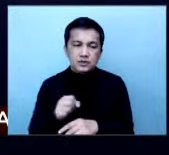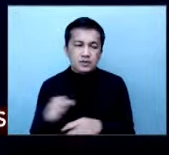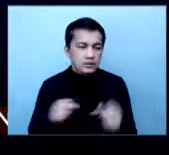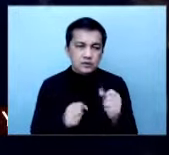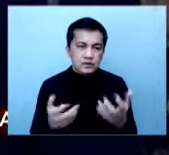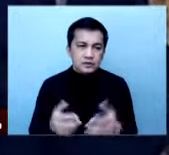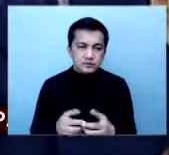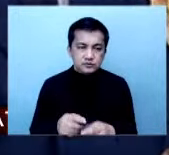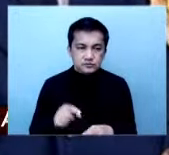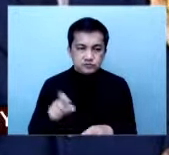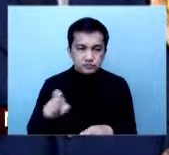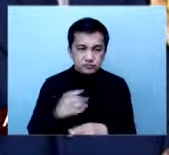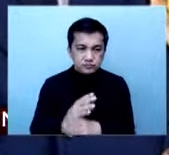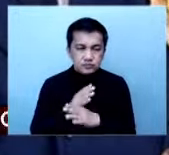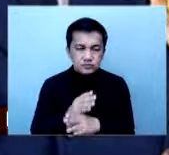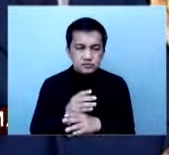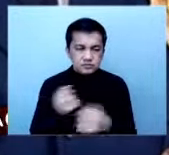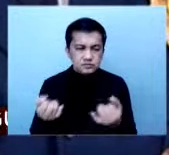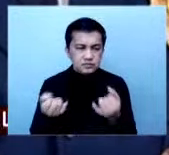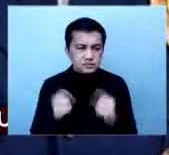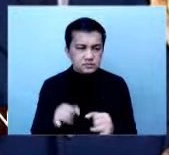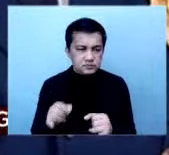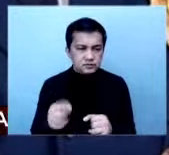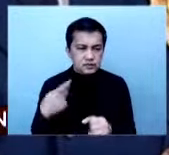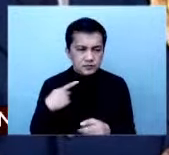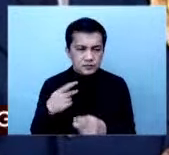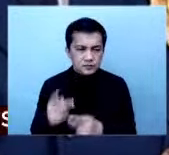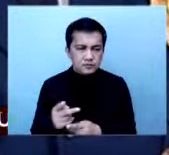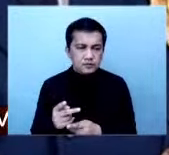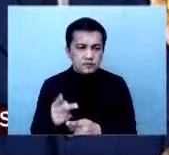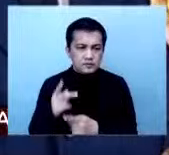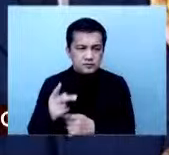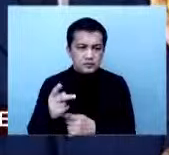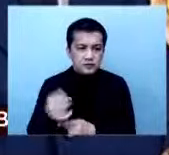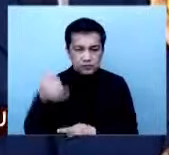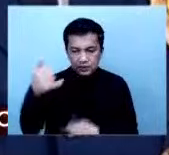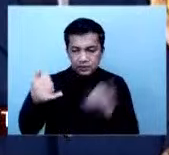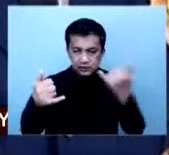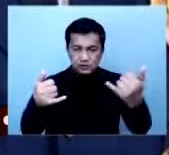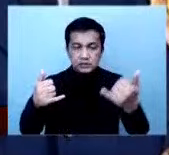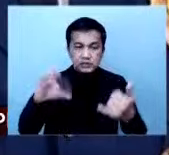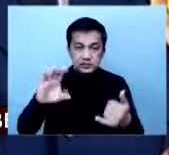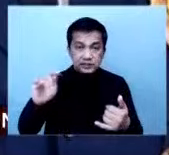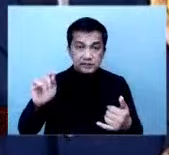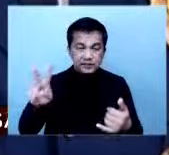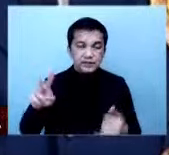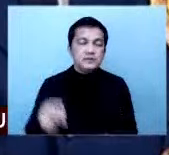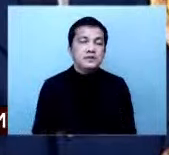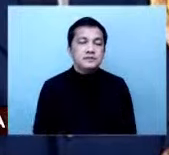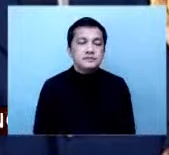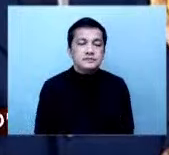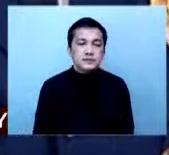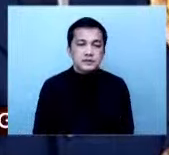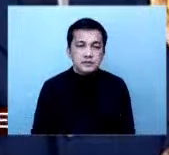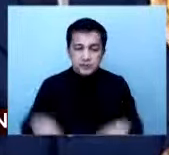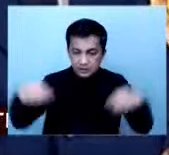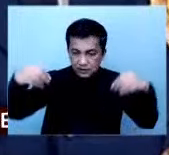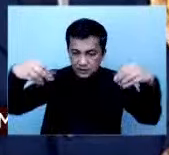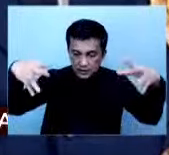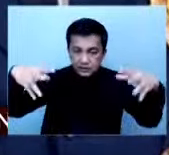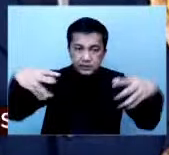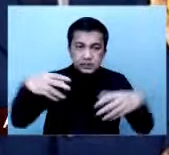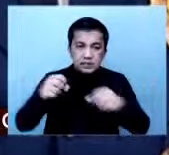insidente proposal CCTV at saka ayusin po yung lighting system ng